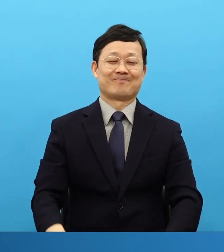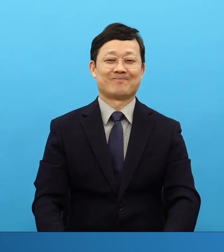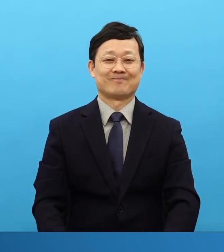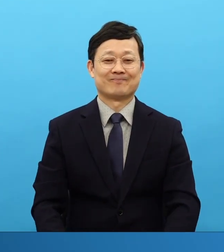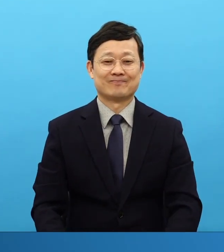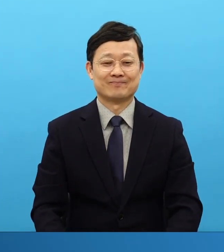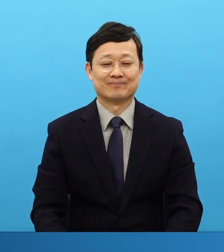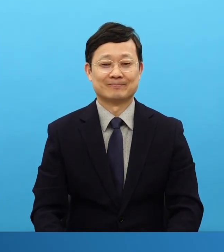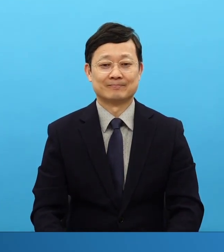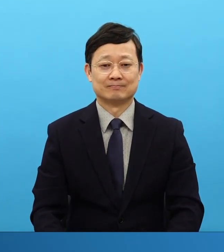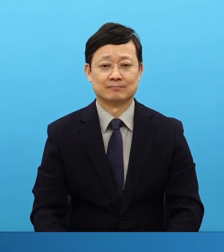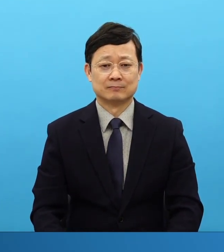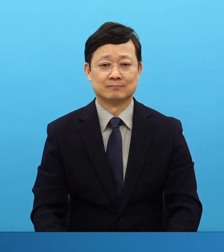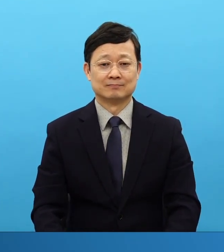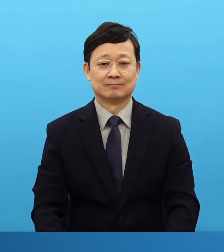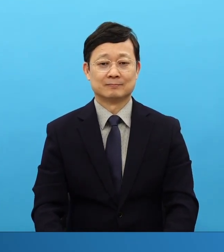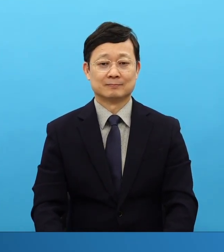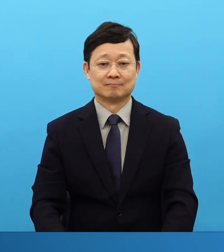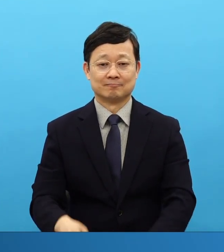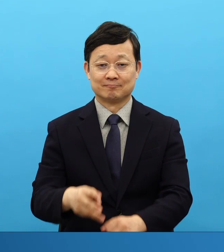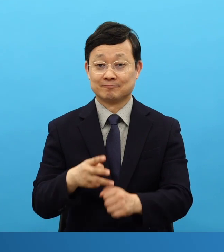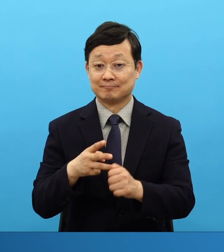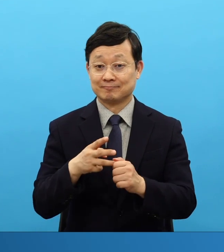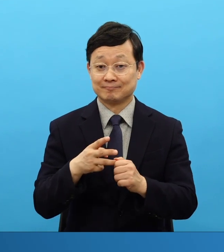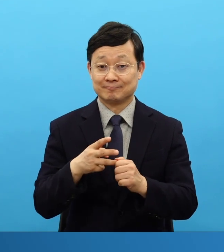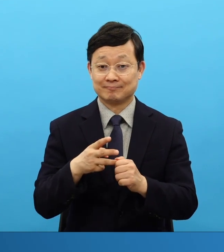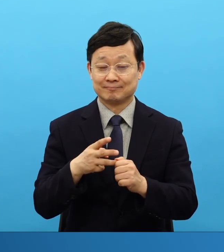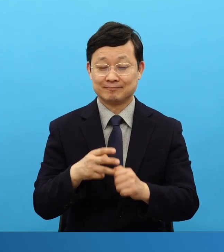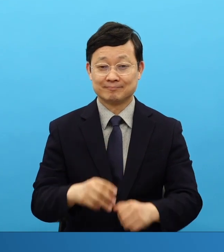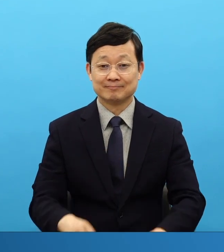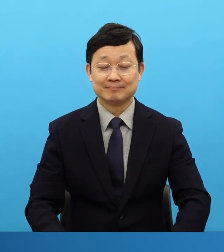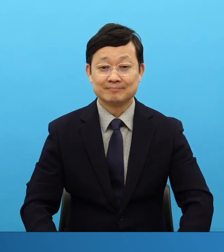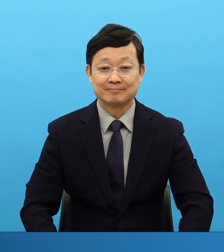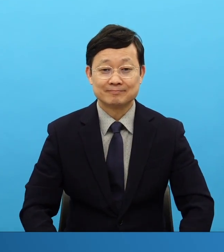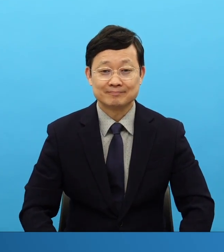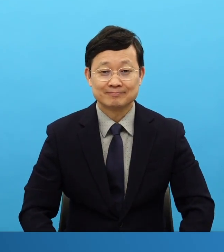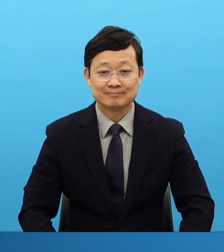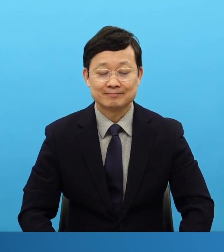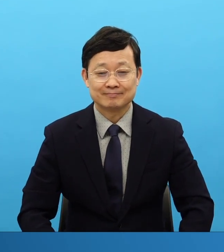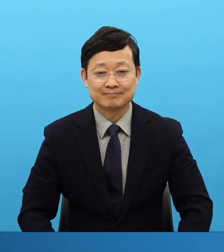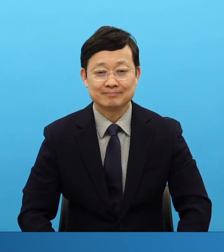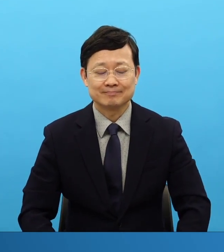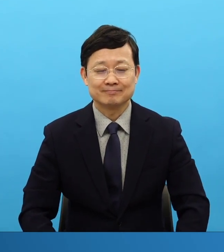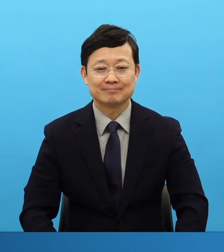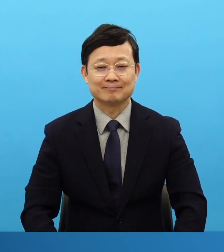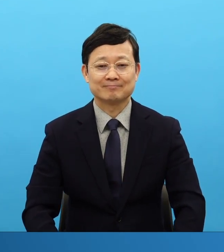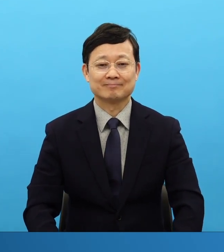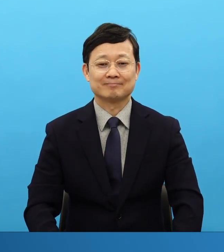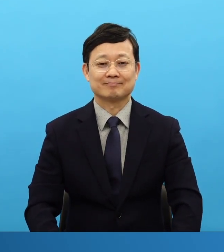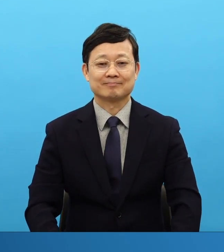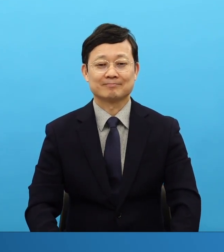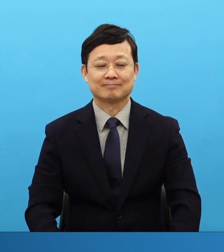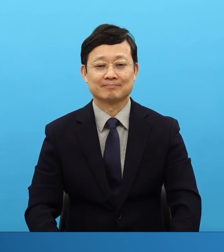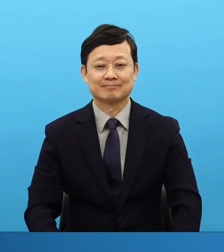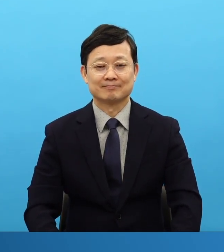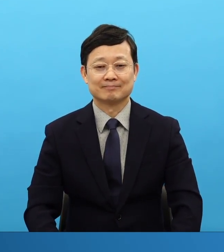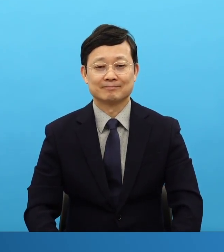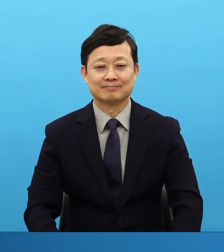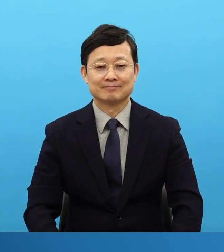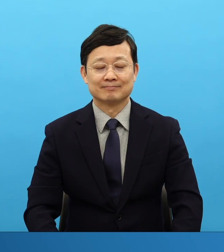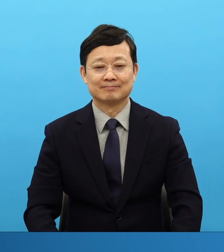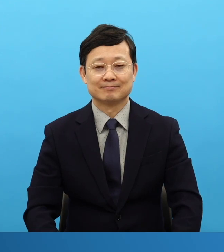이걸로 끝나는 게 아닙니다. And it doesn't just end here. 자, 하나님이 이루어